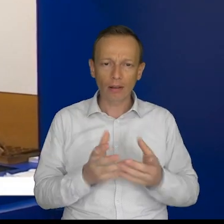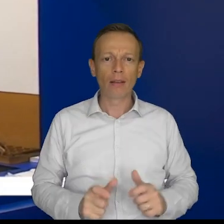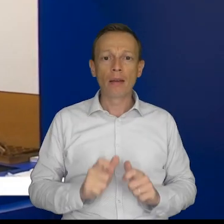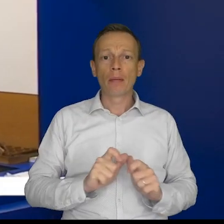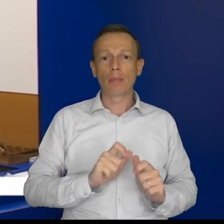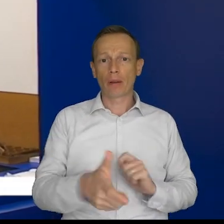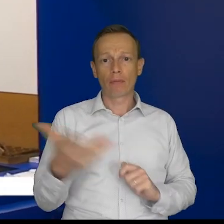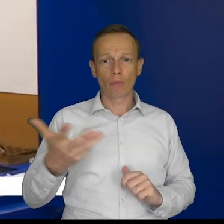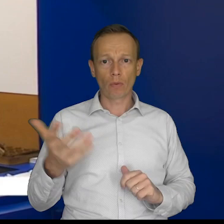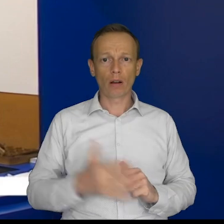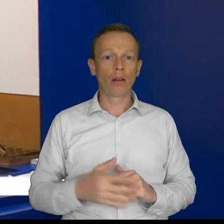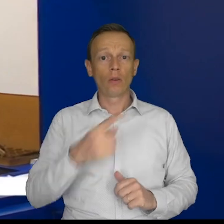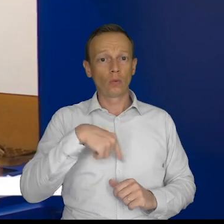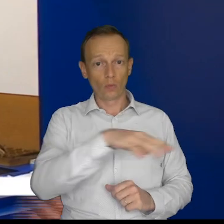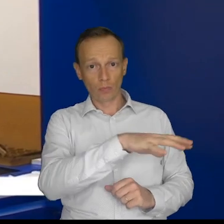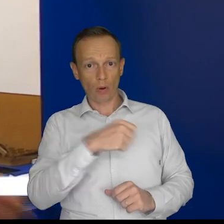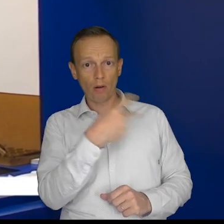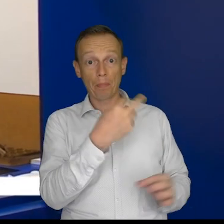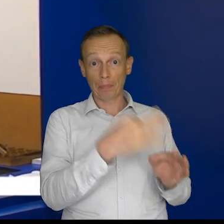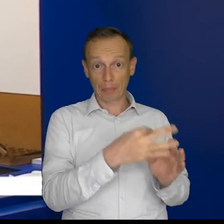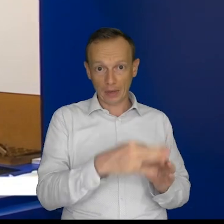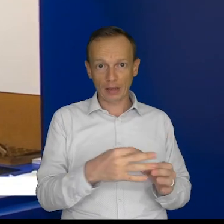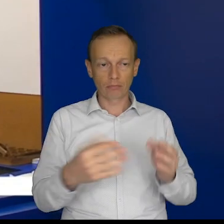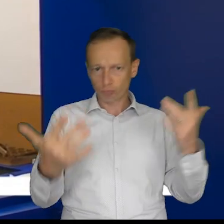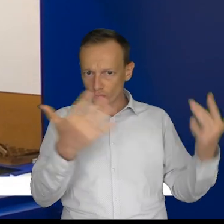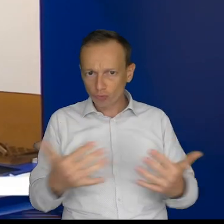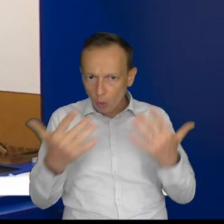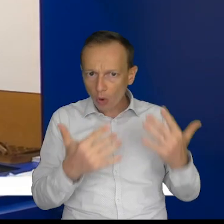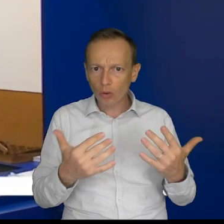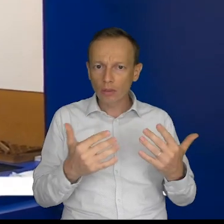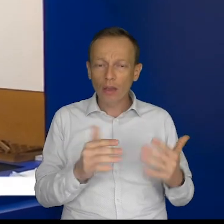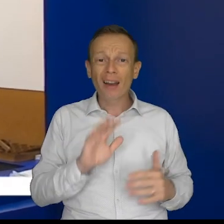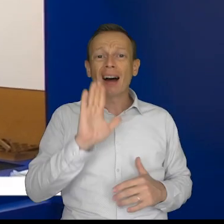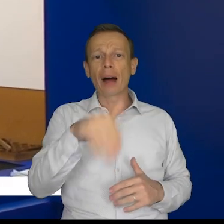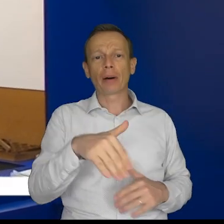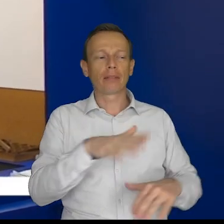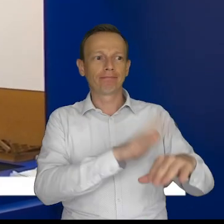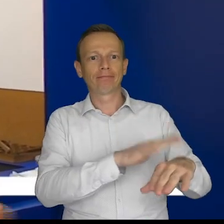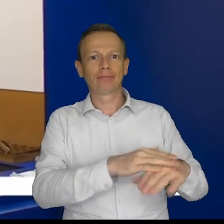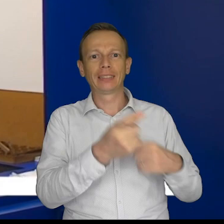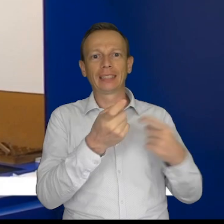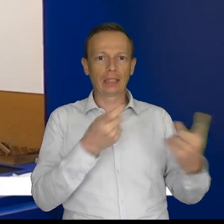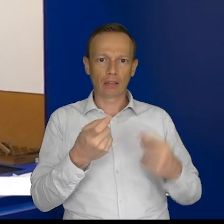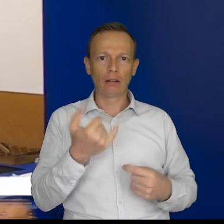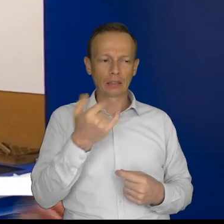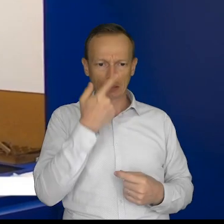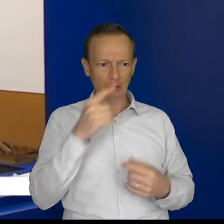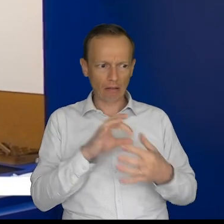Donc suite à cela, nous on récupère les pièces, on effectue le comptage et par la suite on avise